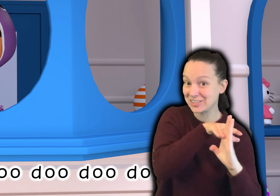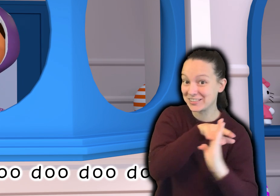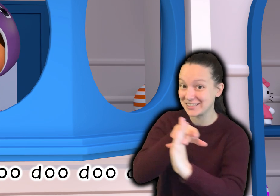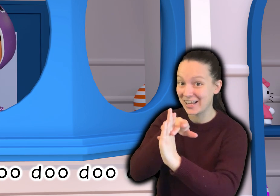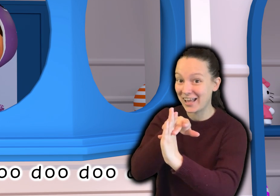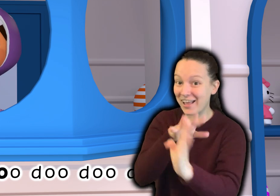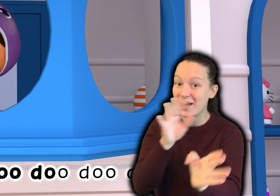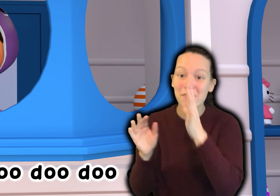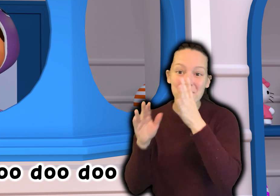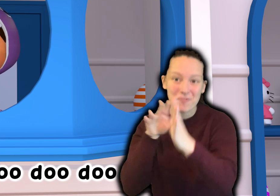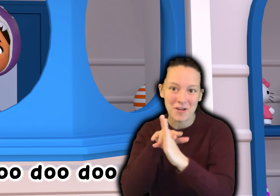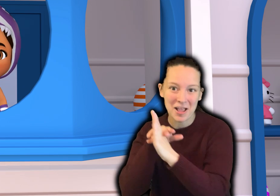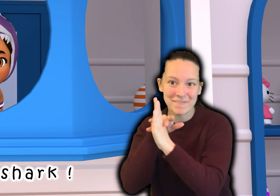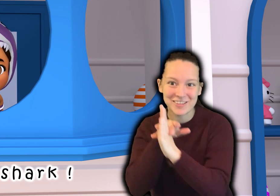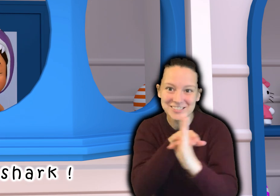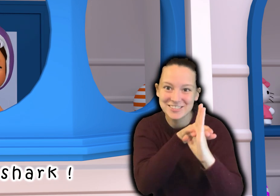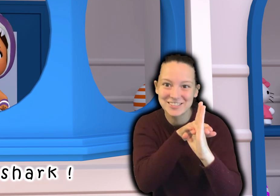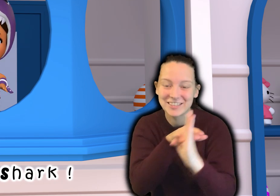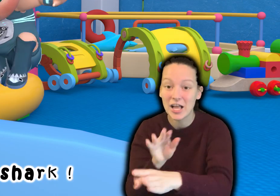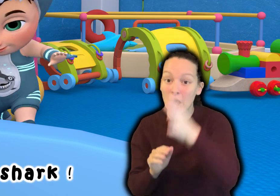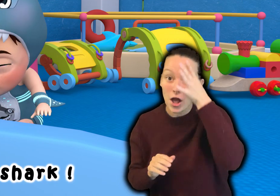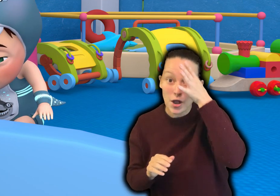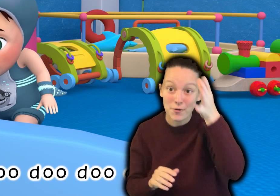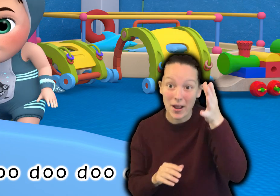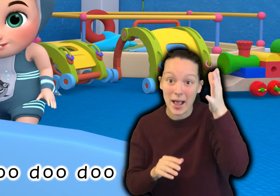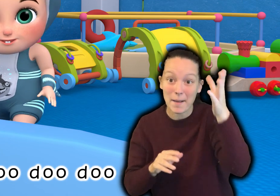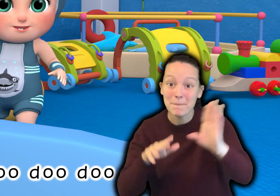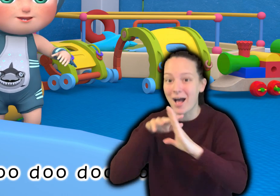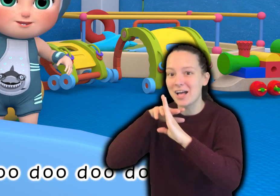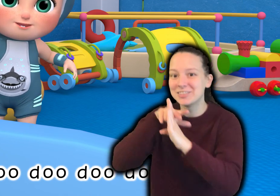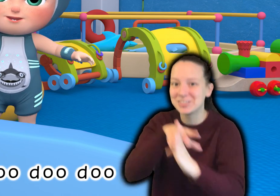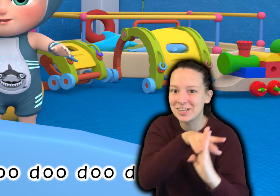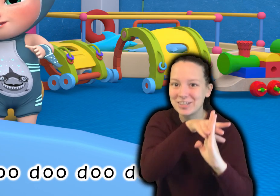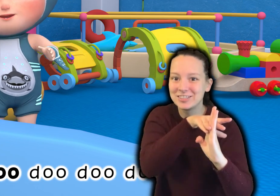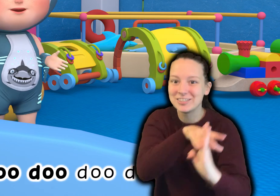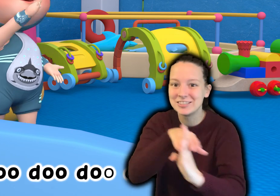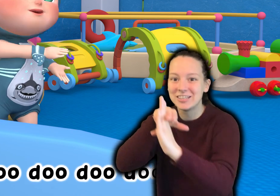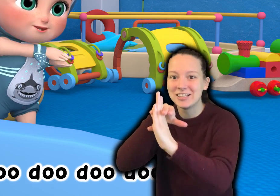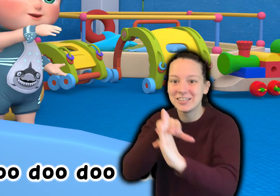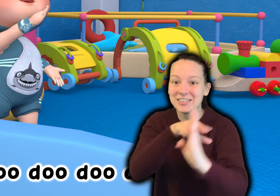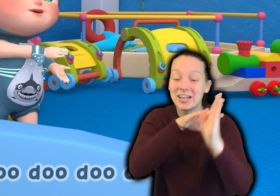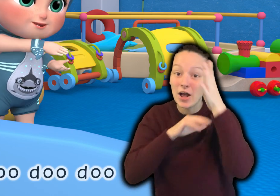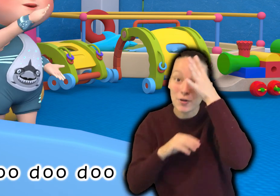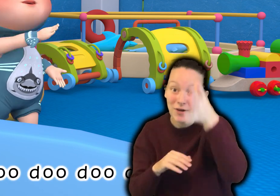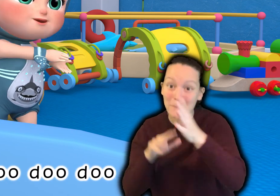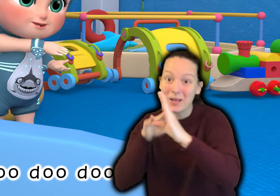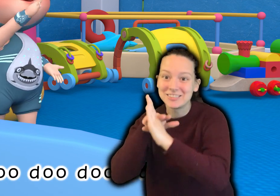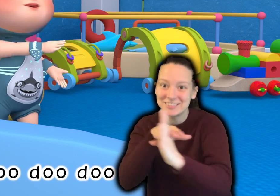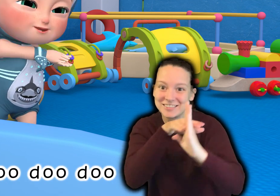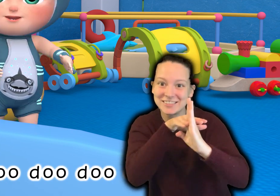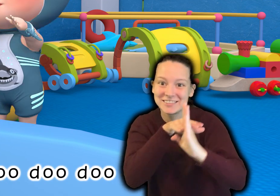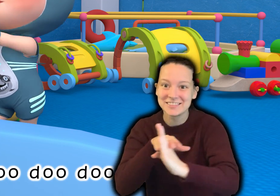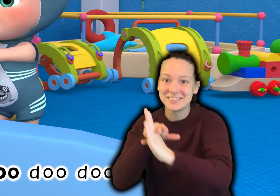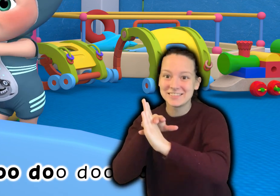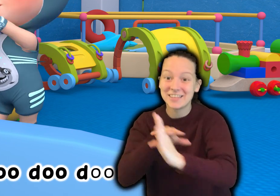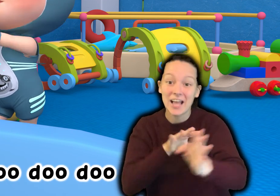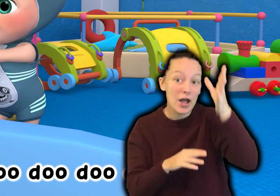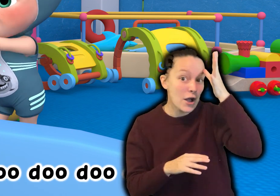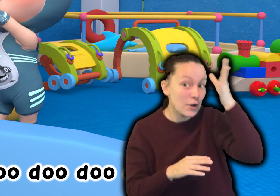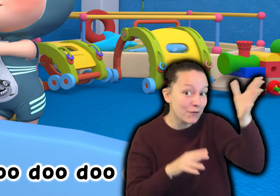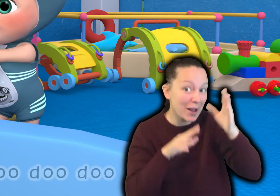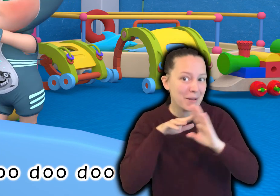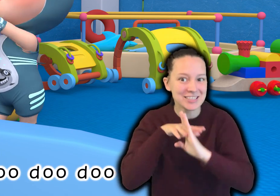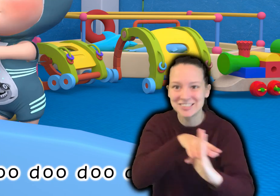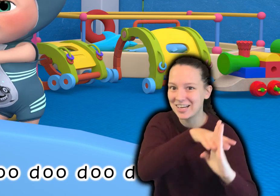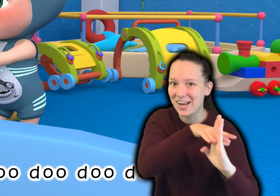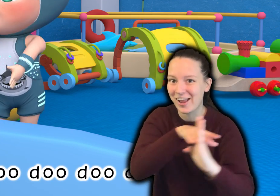Grandma shark doo dooo doo doo doo doo Grandma shark grandpa shark doo doo doo doo doo doo grandpa shark doo dooo